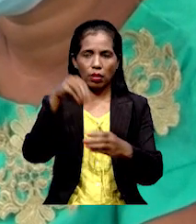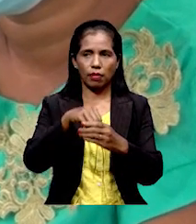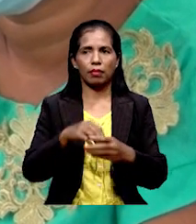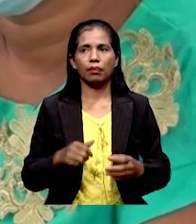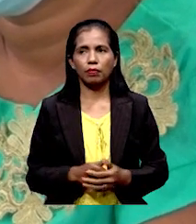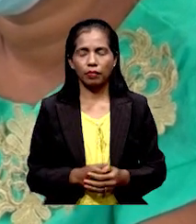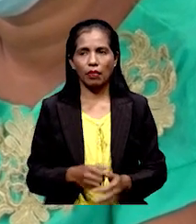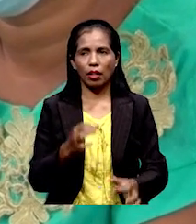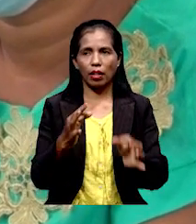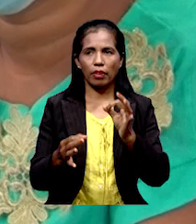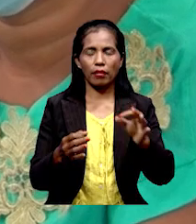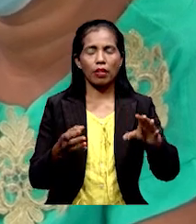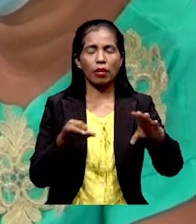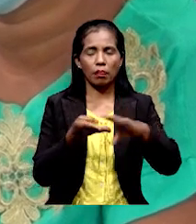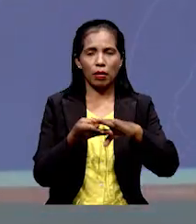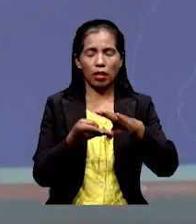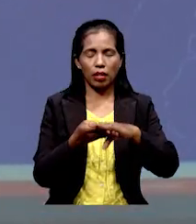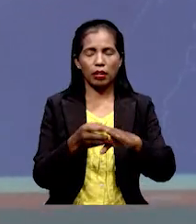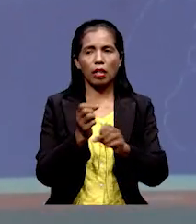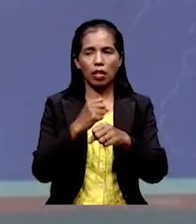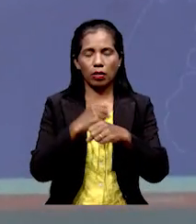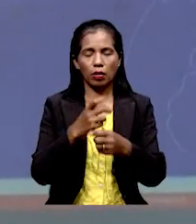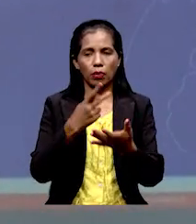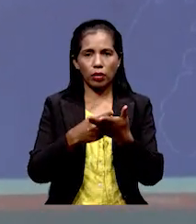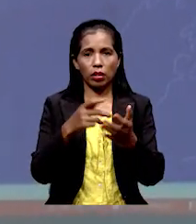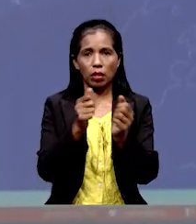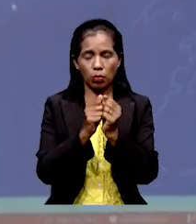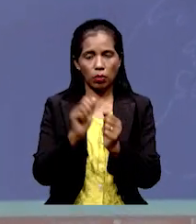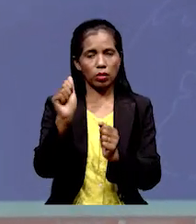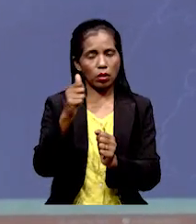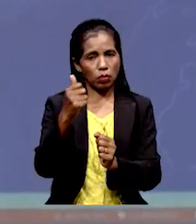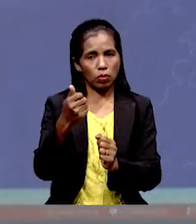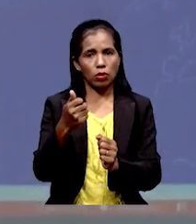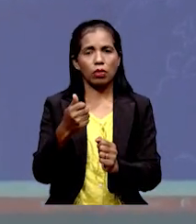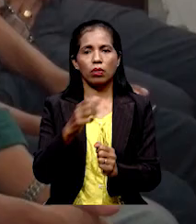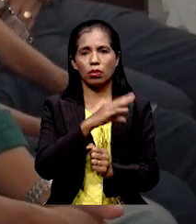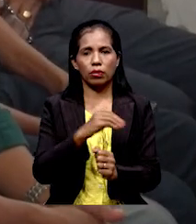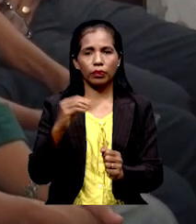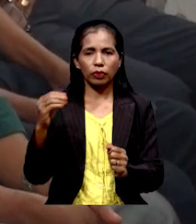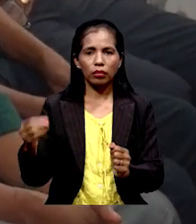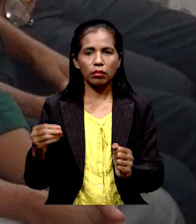ke kamar ada kontas halau hel auditoria ba projeto hamutuk sanulu resin ia tinan kotuk nian